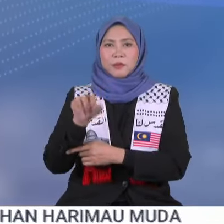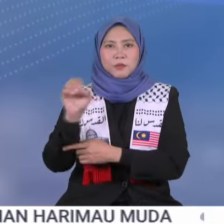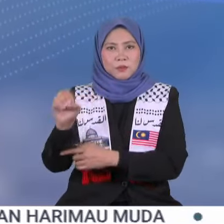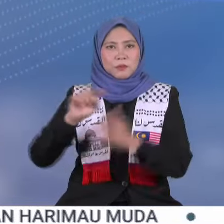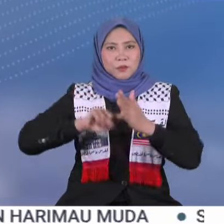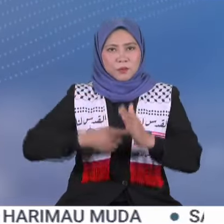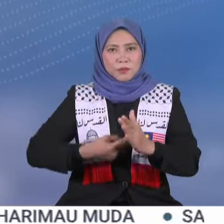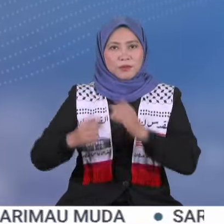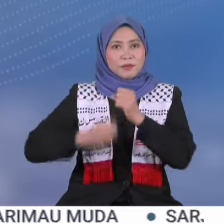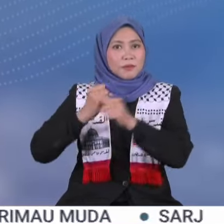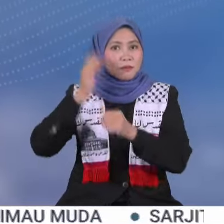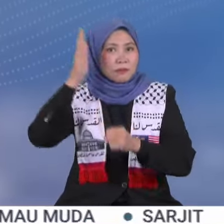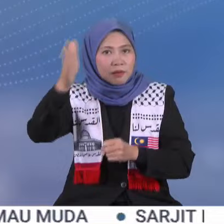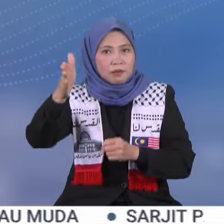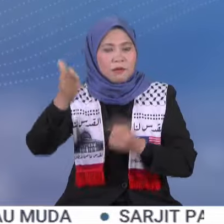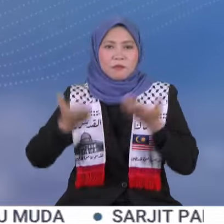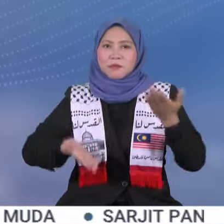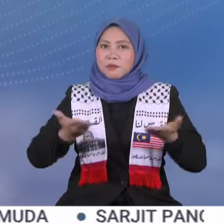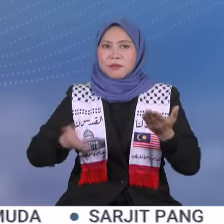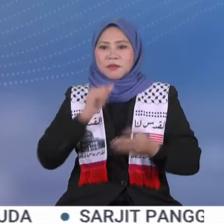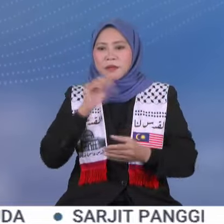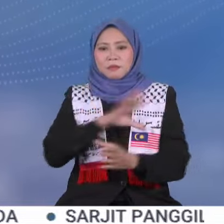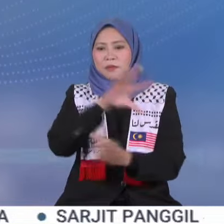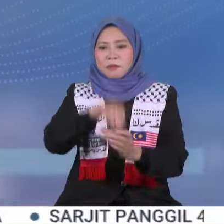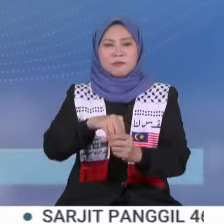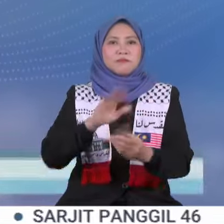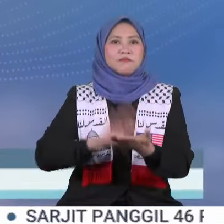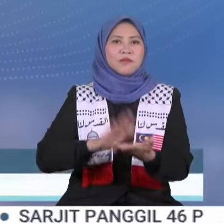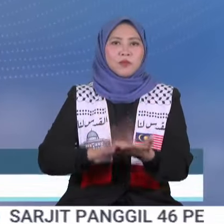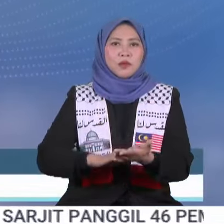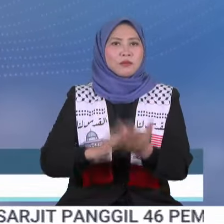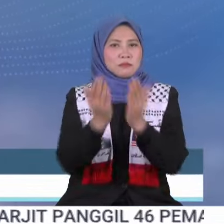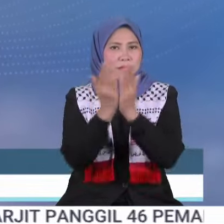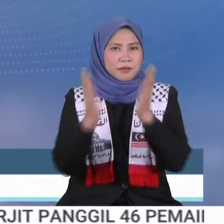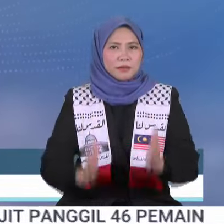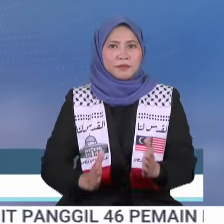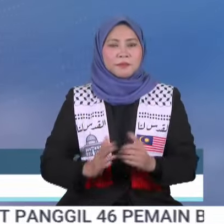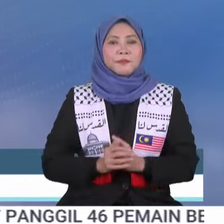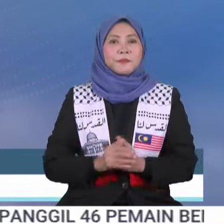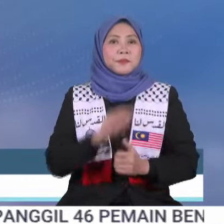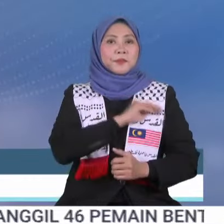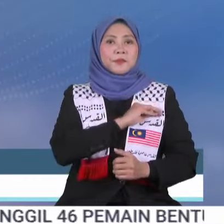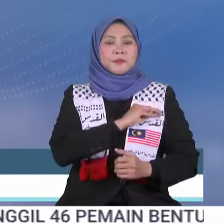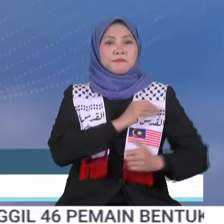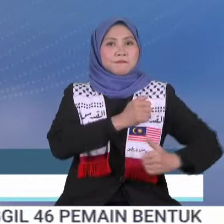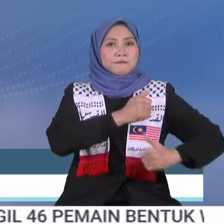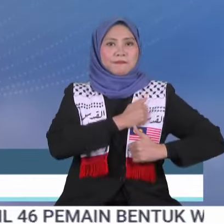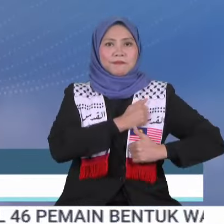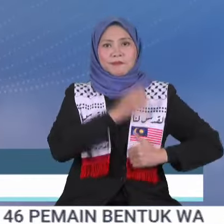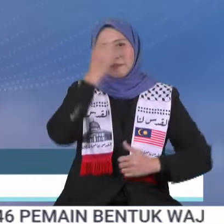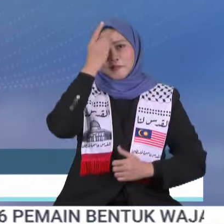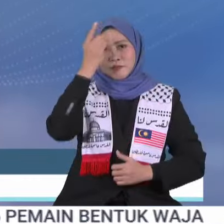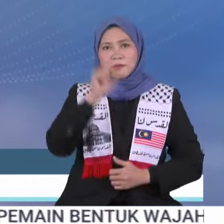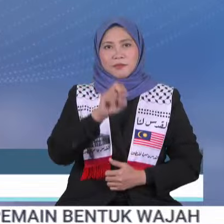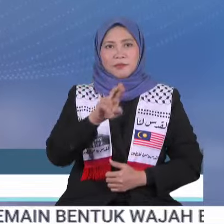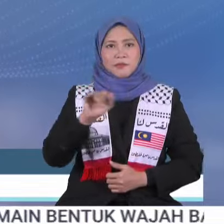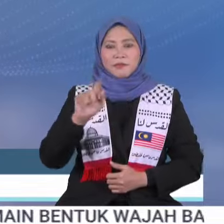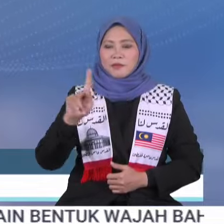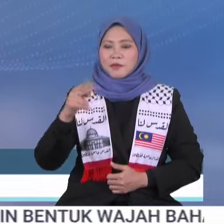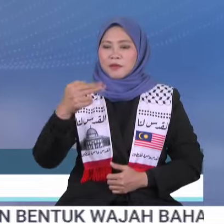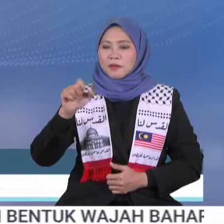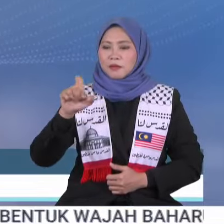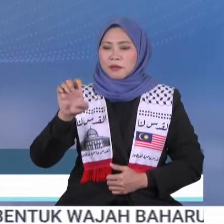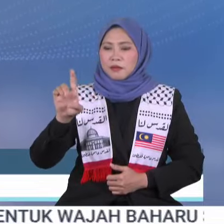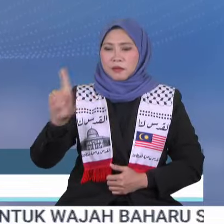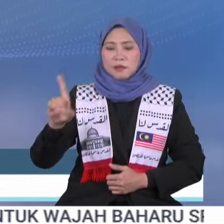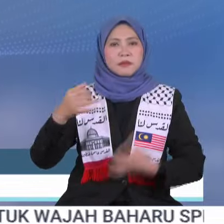bermula tahun hadapan mungkin tidak melibatkan pelajar sekolah Selain itu Menteri Pertahanan Datuk Seri Khalid nordin menyatakan kerajaan